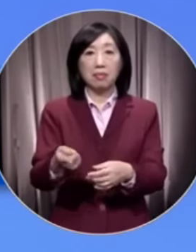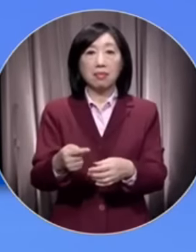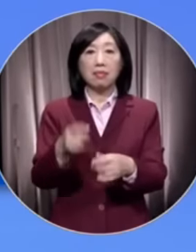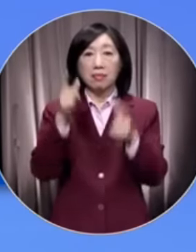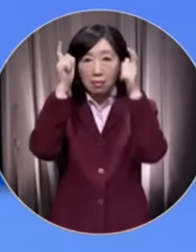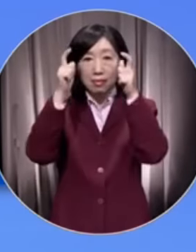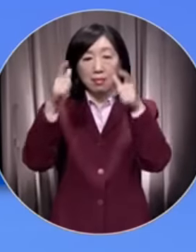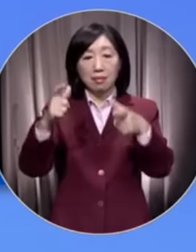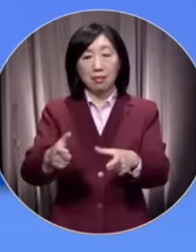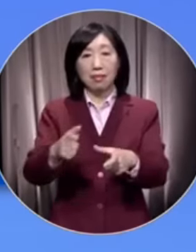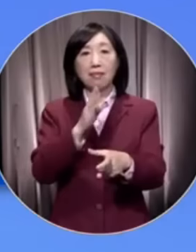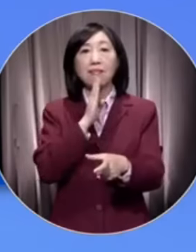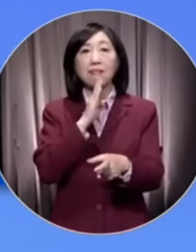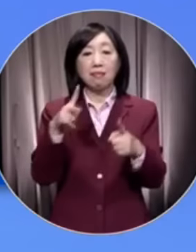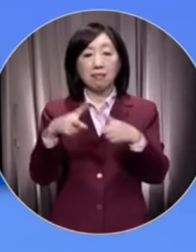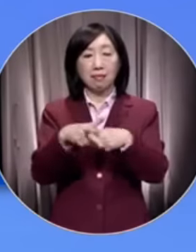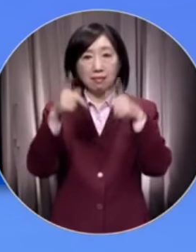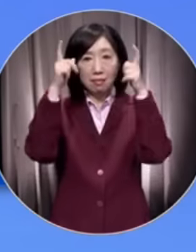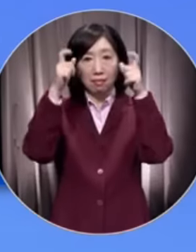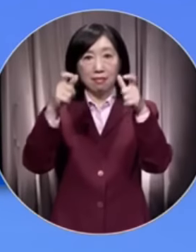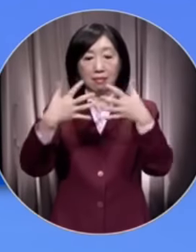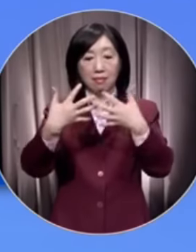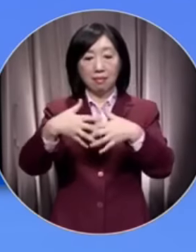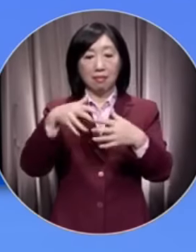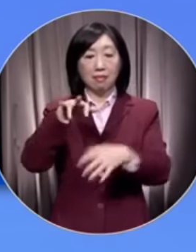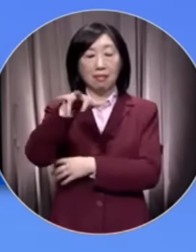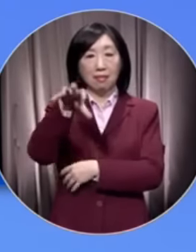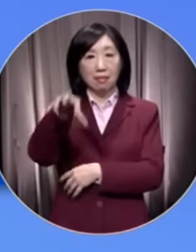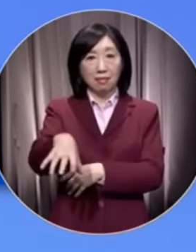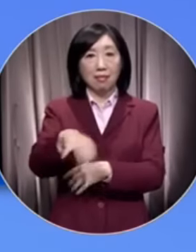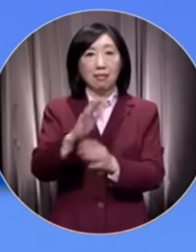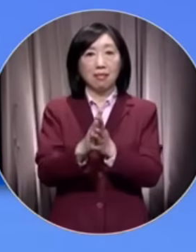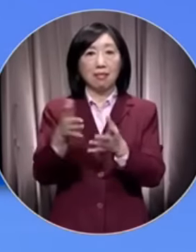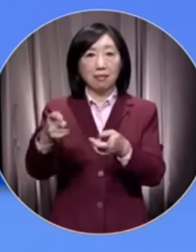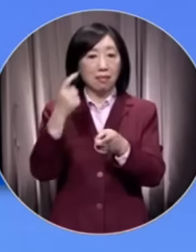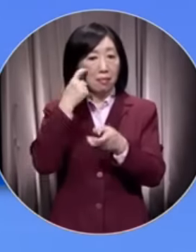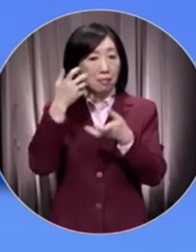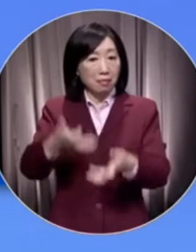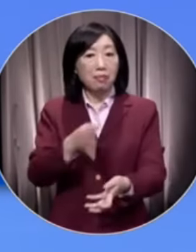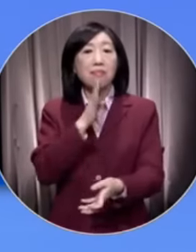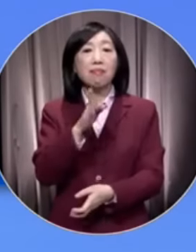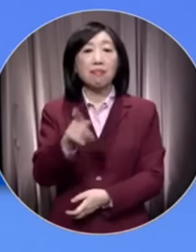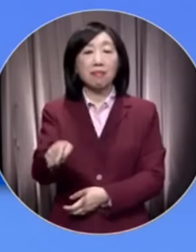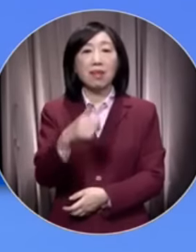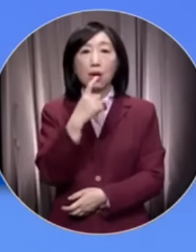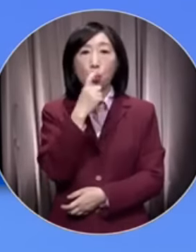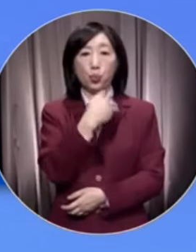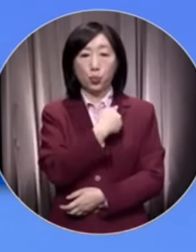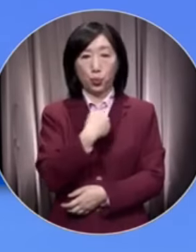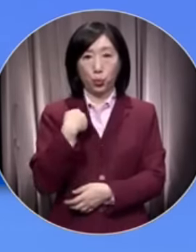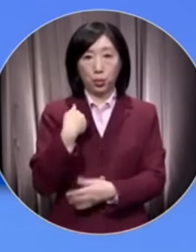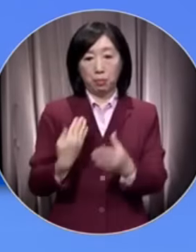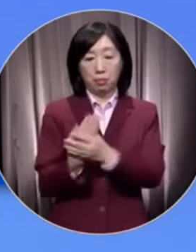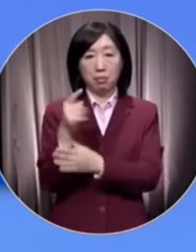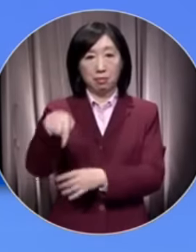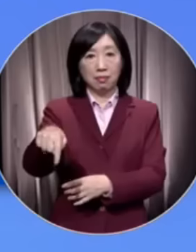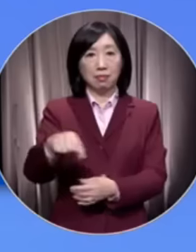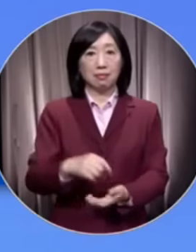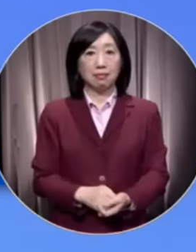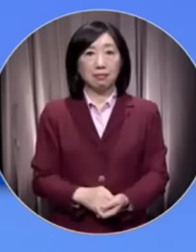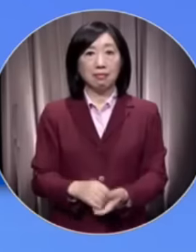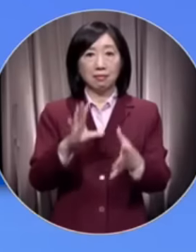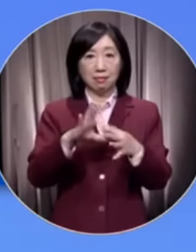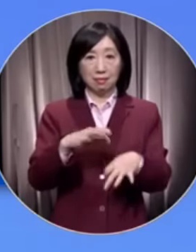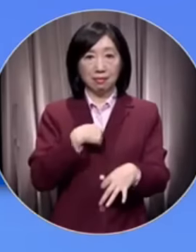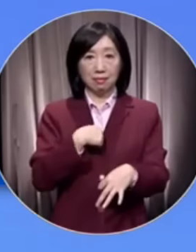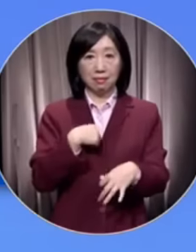机场，结合我们南新的计划，成立南部自贸区，着重发展绿能的产业。我们将由宋